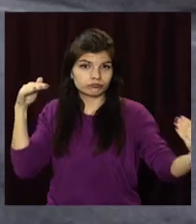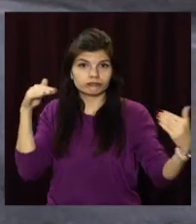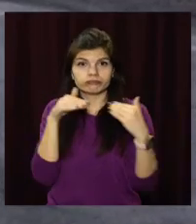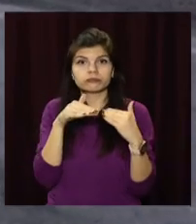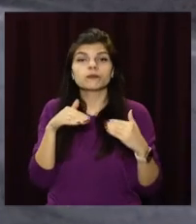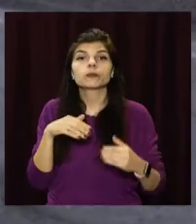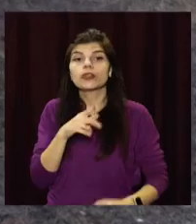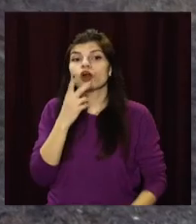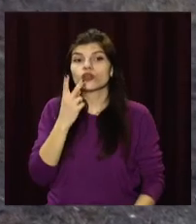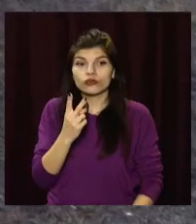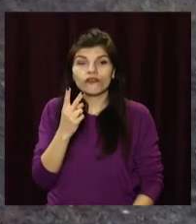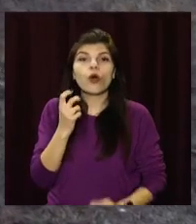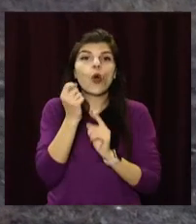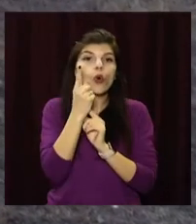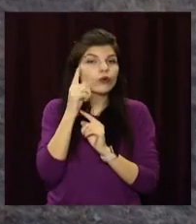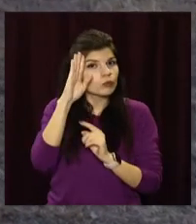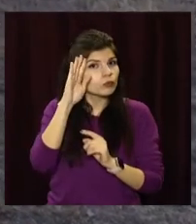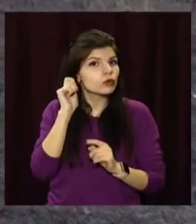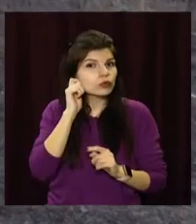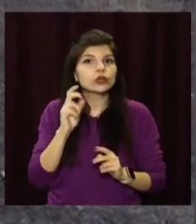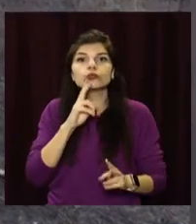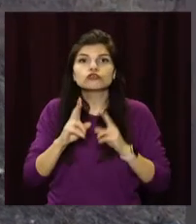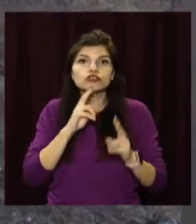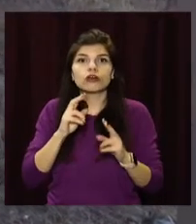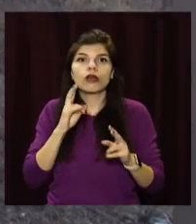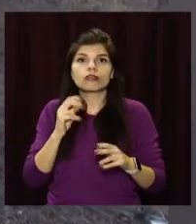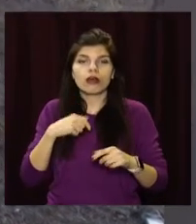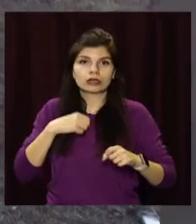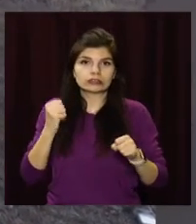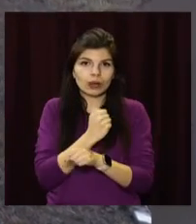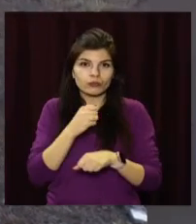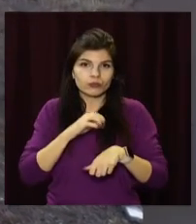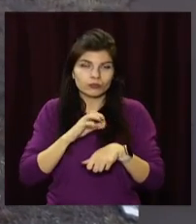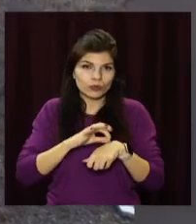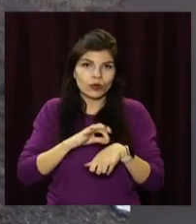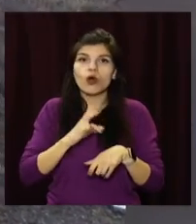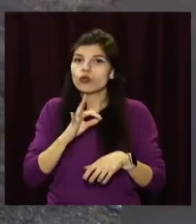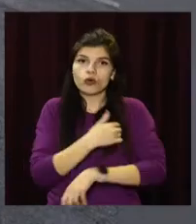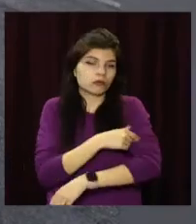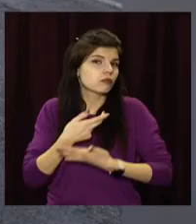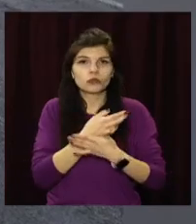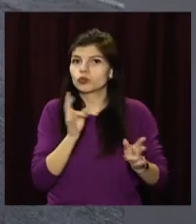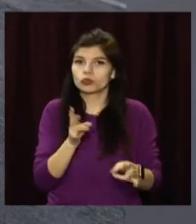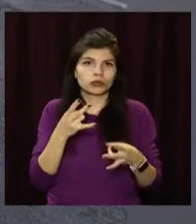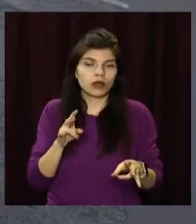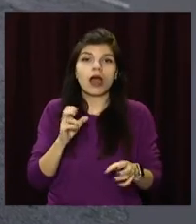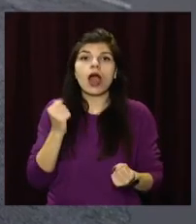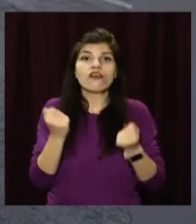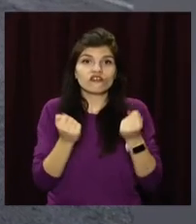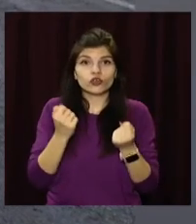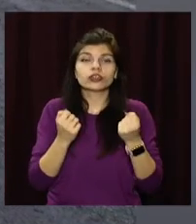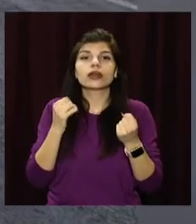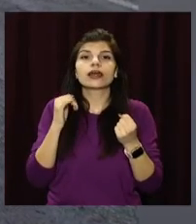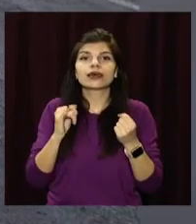мікроавтобусом. Двоє 11-річних хлопців скаржилися на забої, однак госпіталізація їм не знадобилася. А от водія та